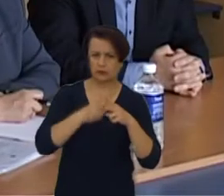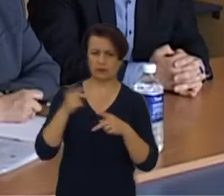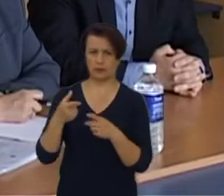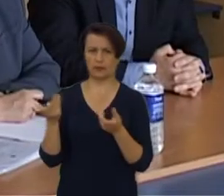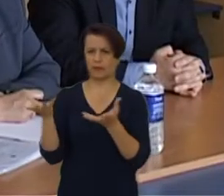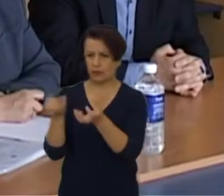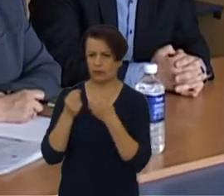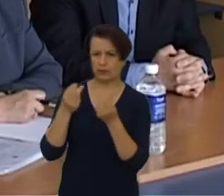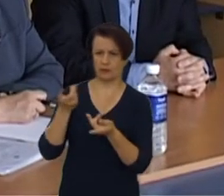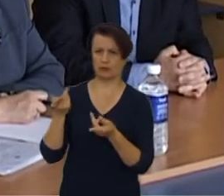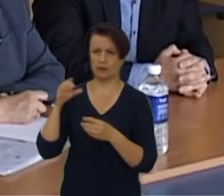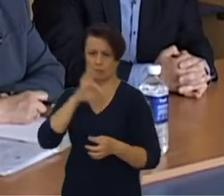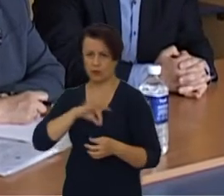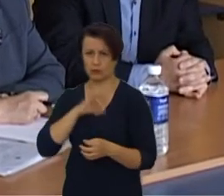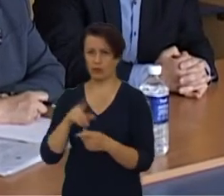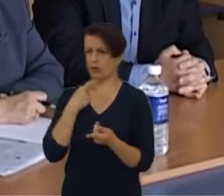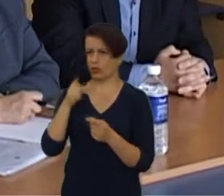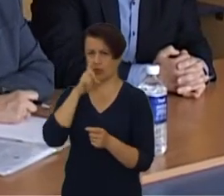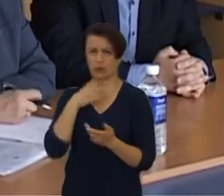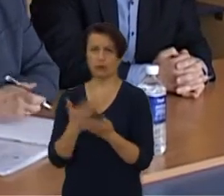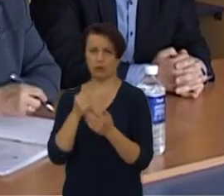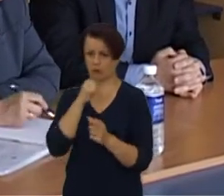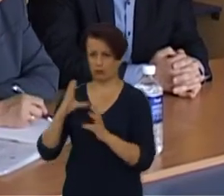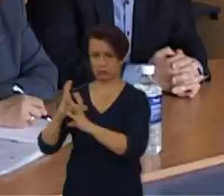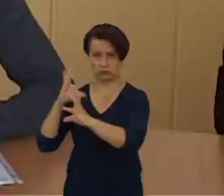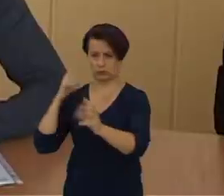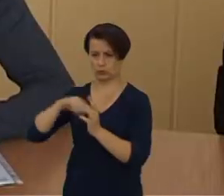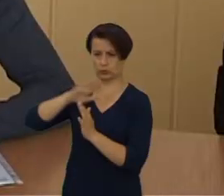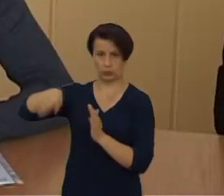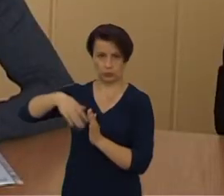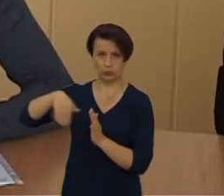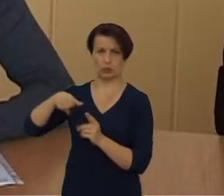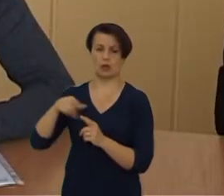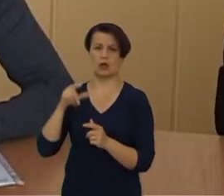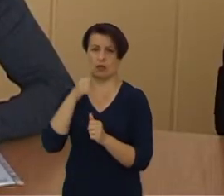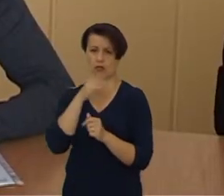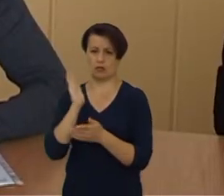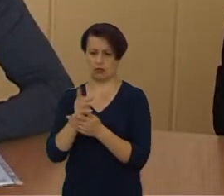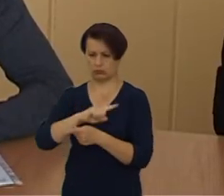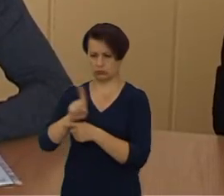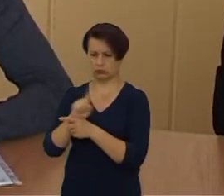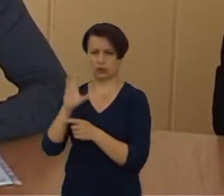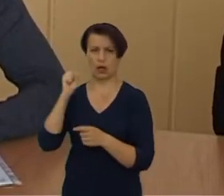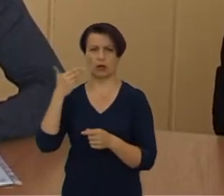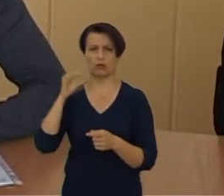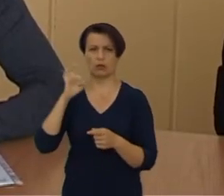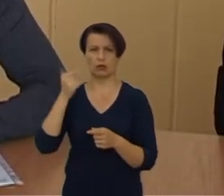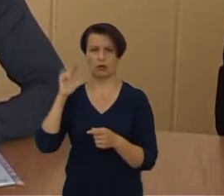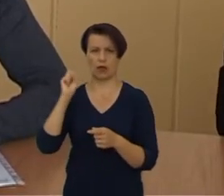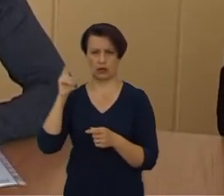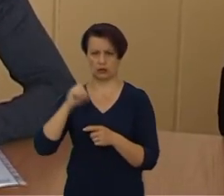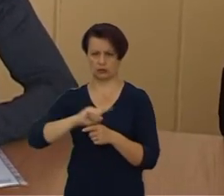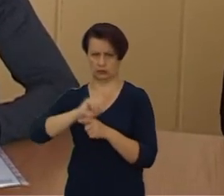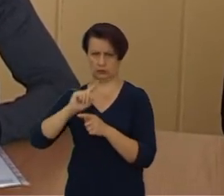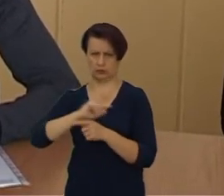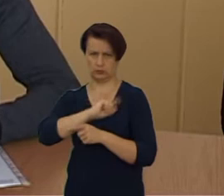Tačiau nežinia kodėl, net ir esant visiškai tuščiam kompleksui, stacionariai savivaldybės taršos matuokliais buvo nustatyti amoniako